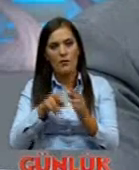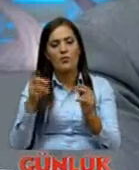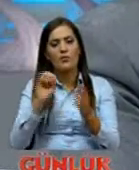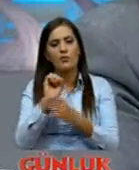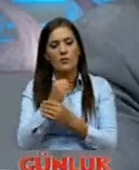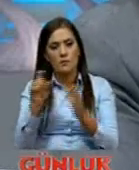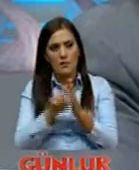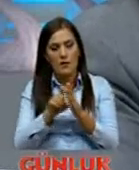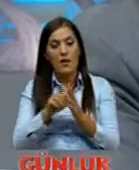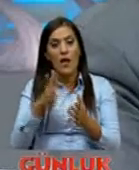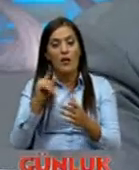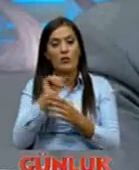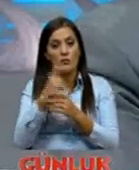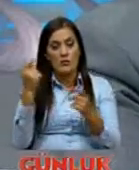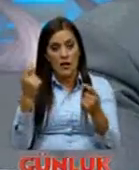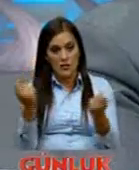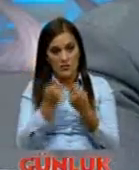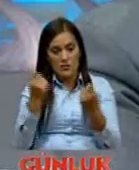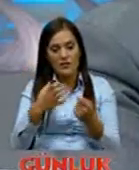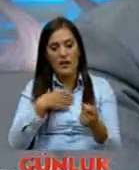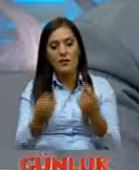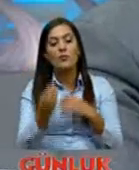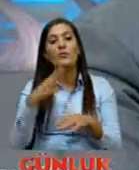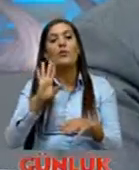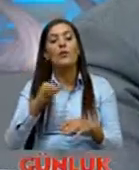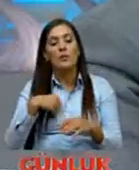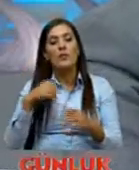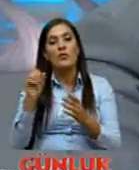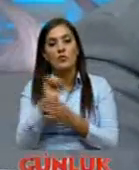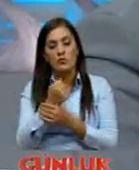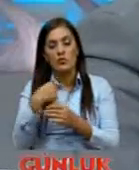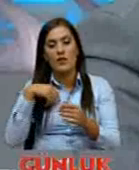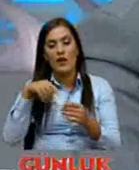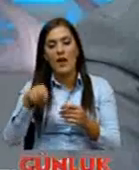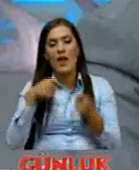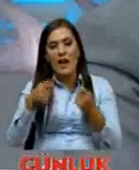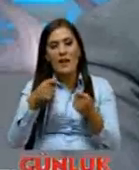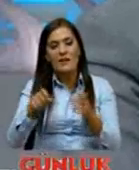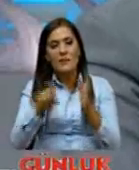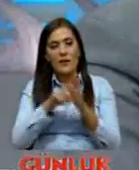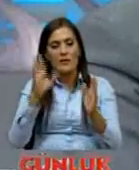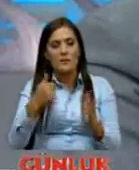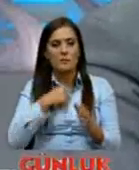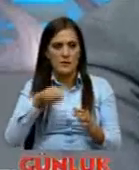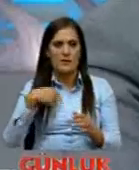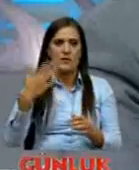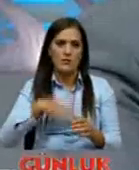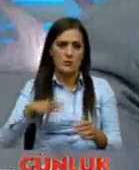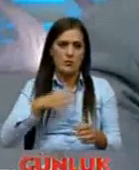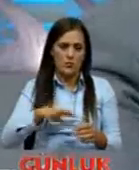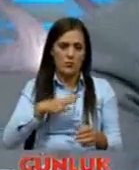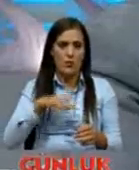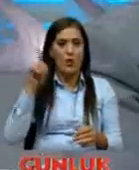belgesi, eğer usta çalıştırıyorsa, yani kendisi üretmiyor, usta çalıştırıyorsa usta eğitici belgesine kadar bizler istiyoruz.